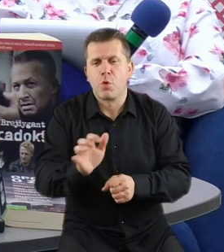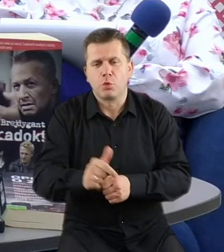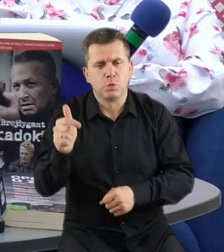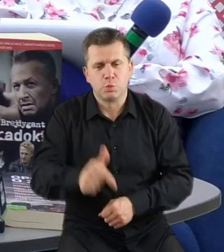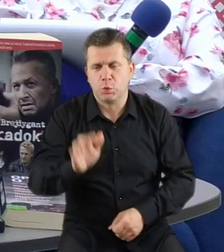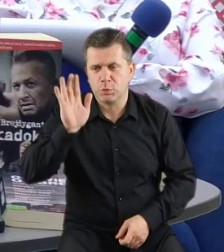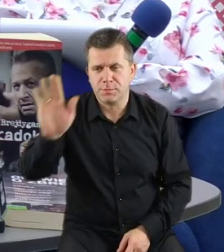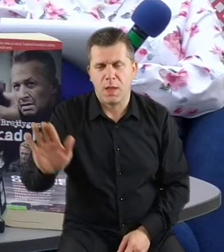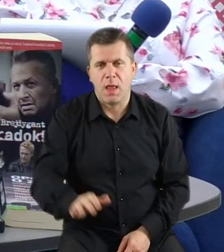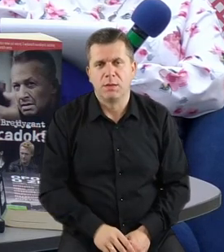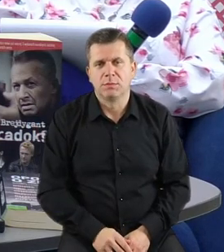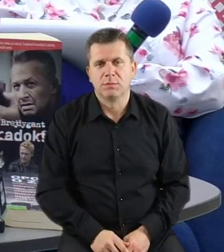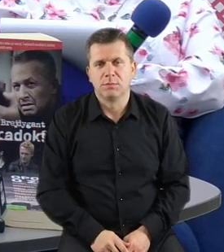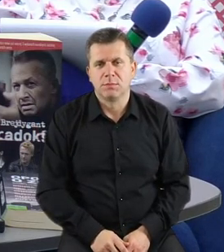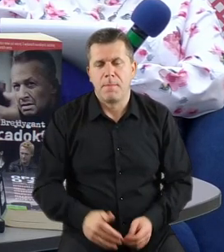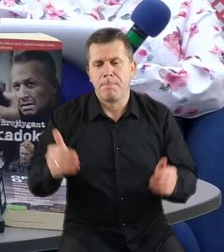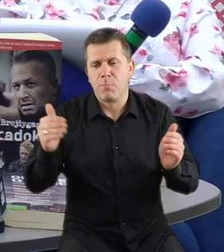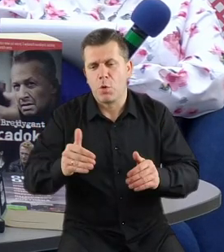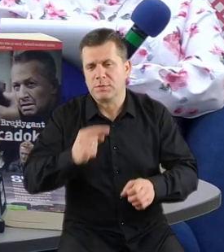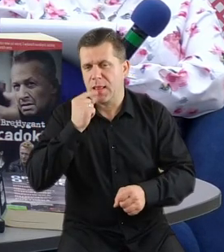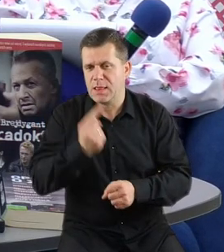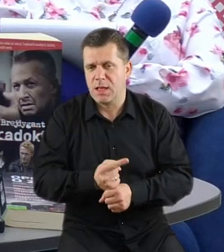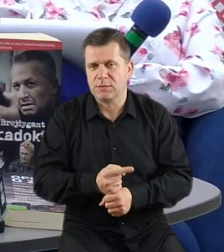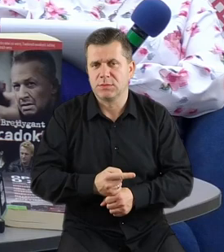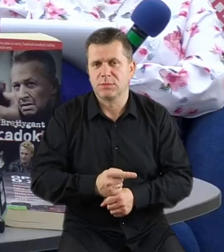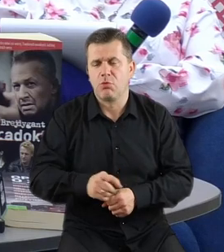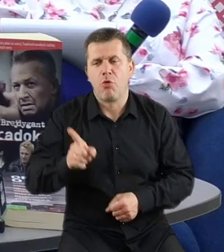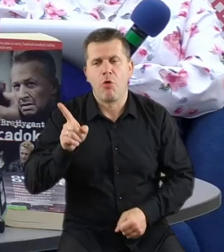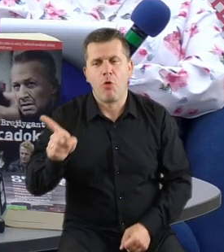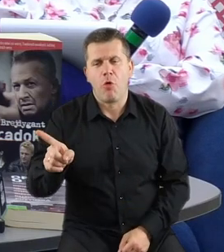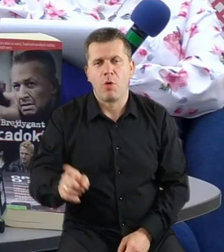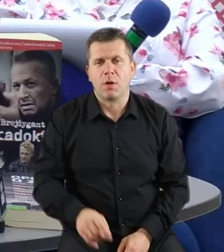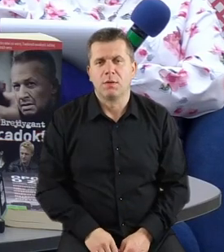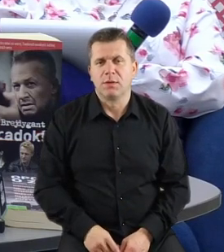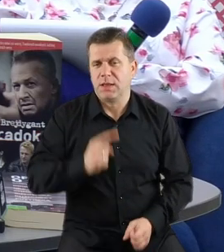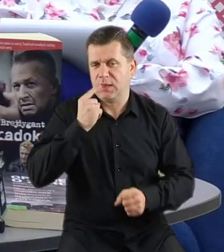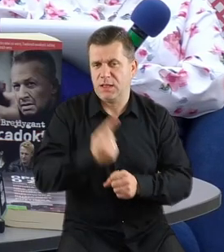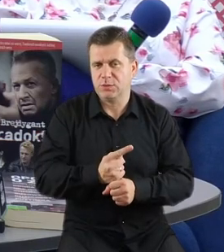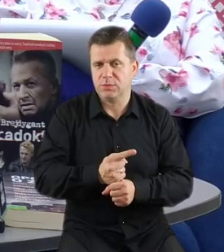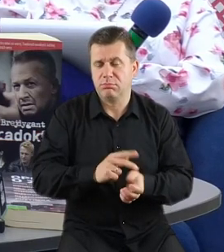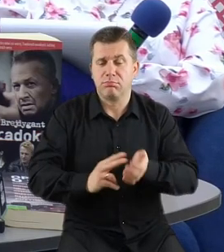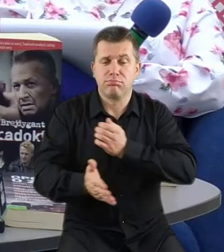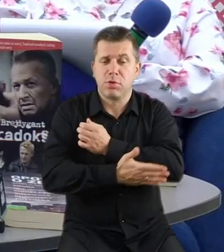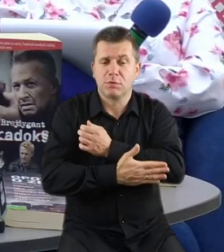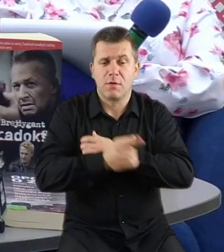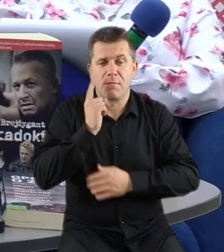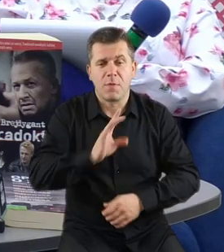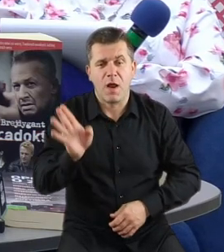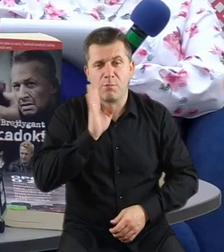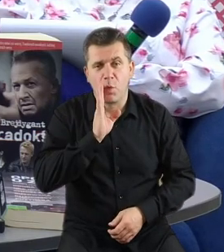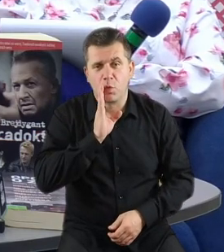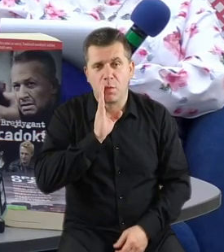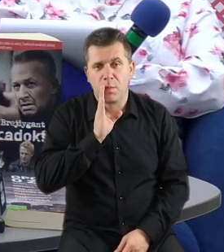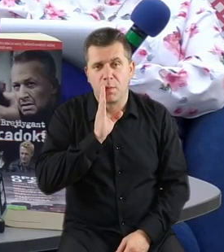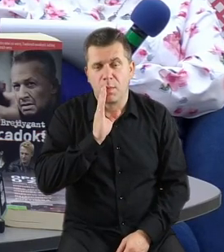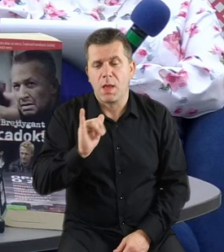mieć jakby tu pole manewru i decyzyjność, bo on decyduje na podstawie prawdopodobnie tego